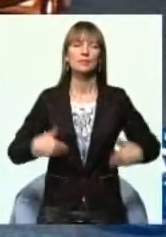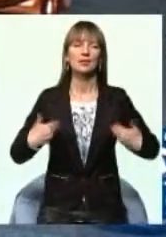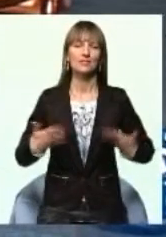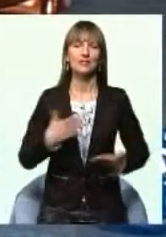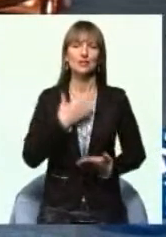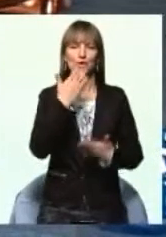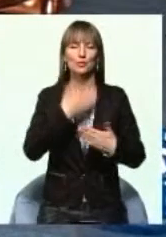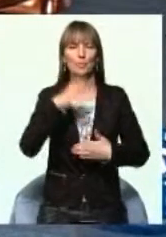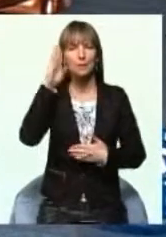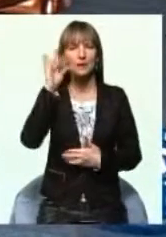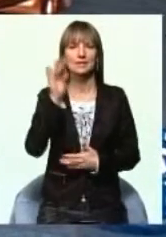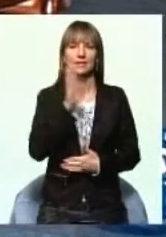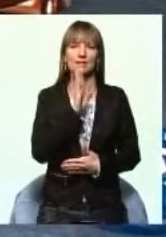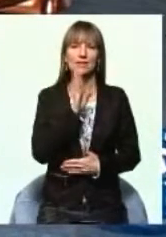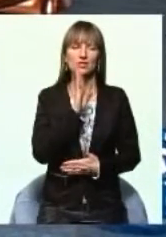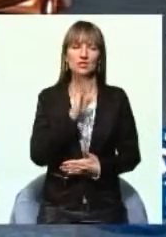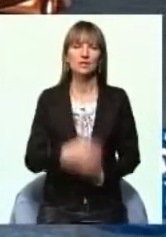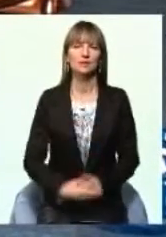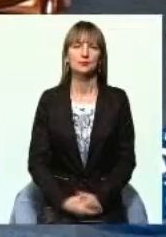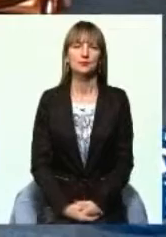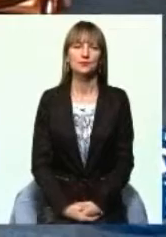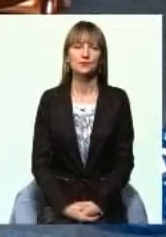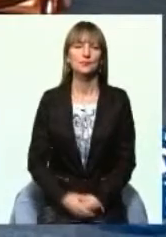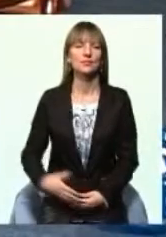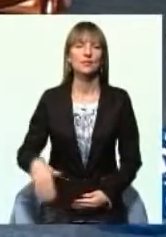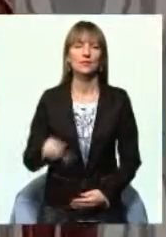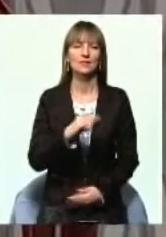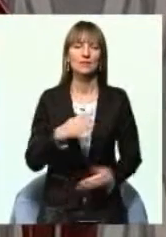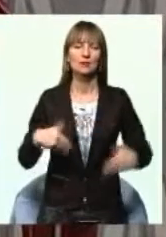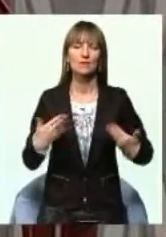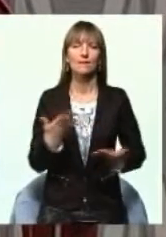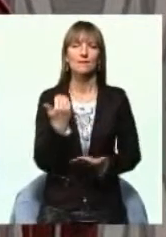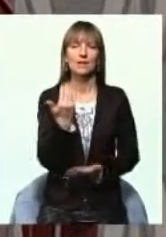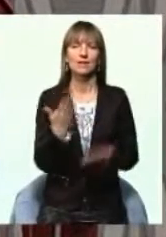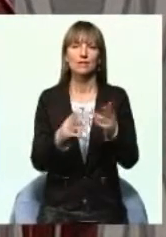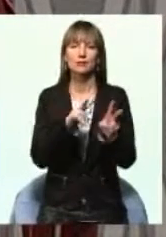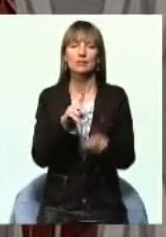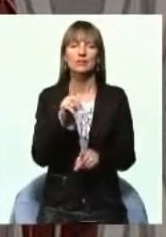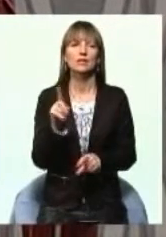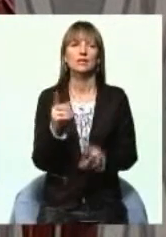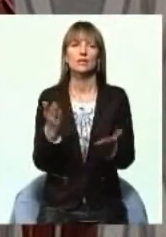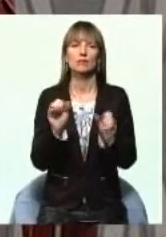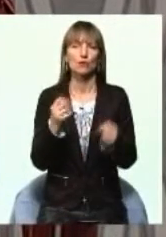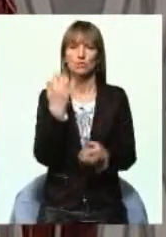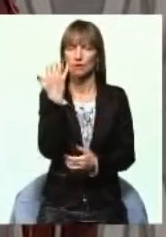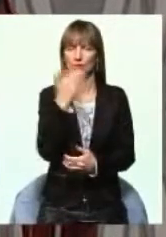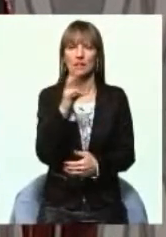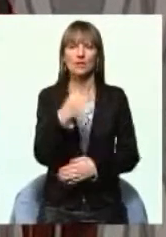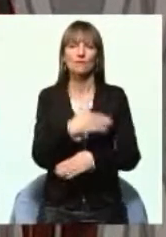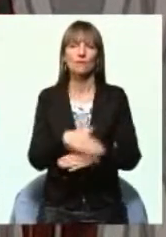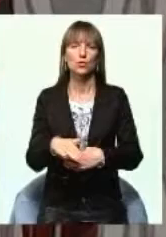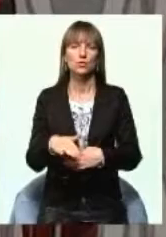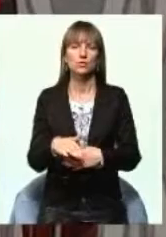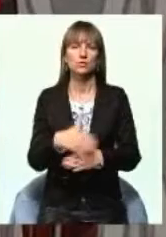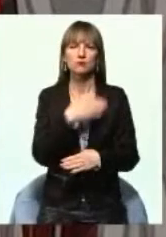Привіт-привіт, наші любі хлопчики та дівчатка! Всім привіт! Ви, напевно, спостерігали, та й взагалі, як можна не помітити на вулиці